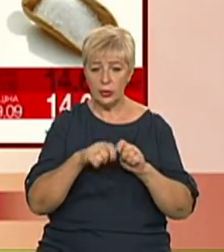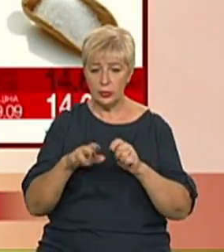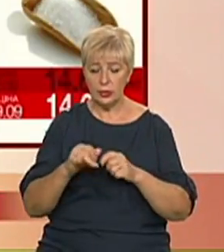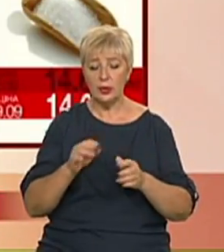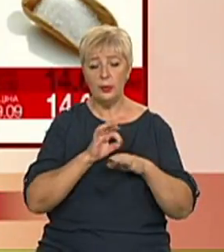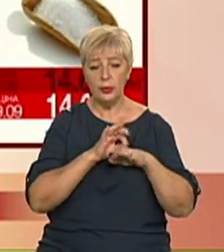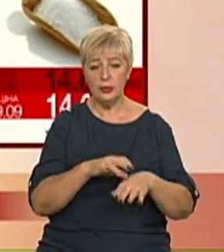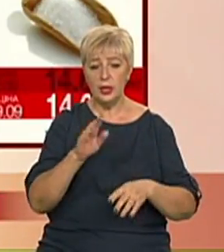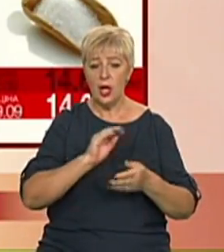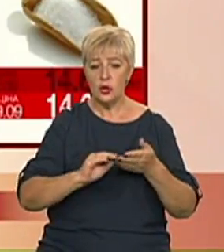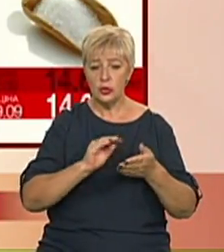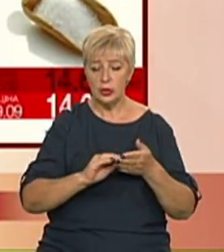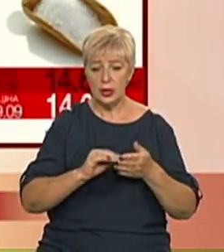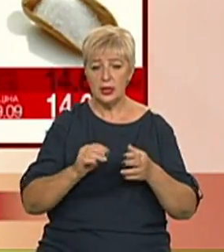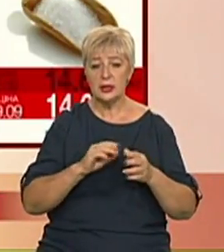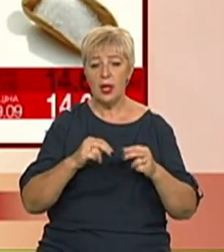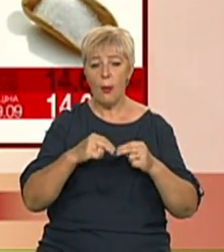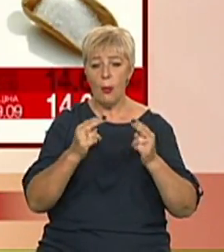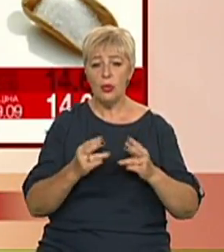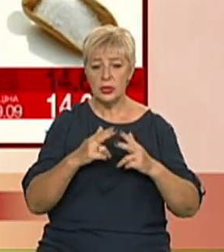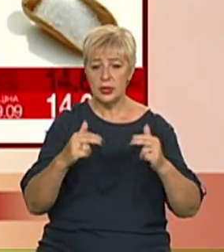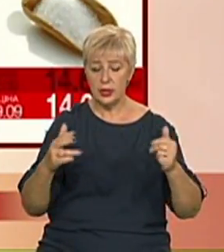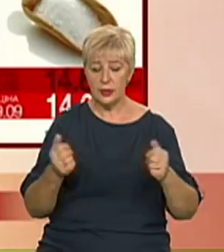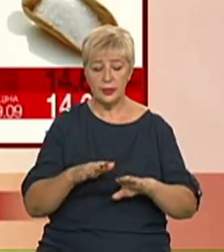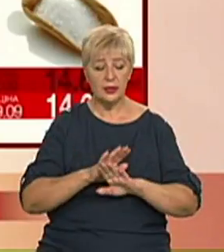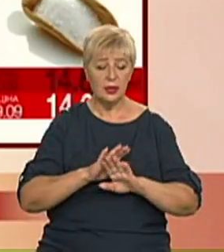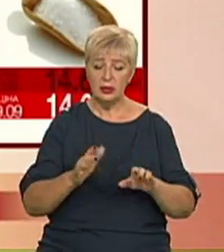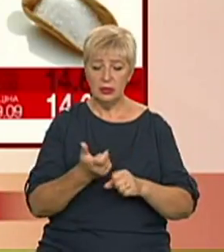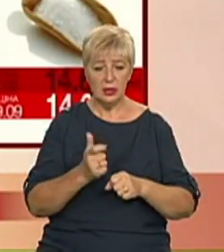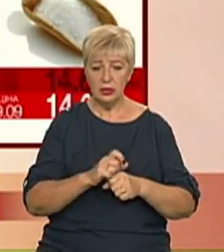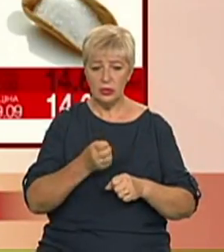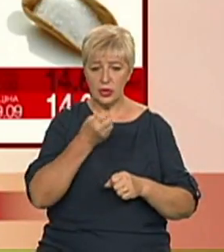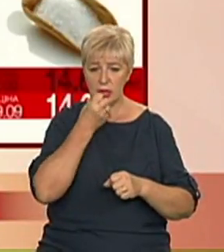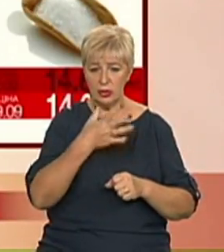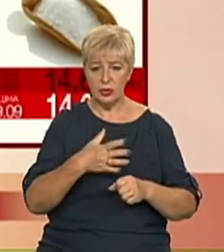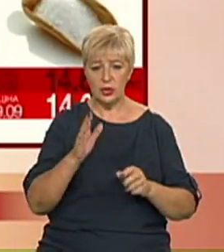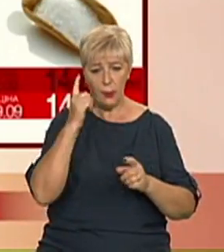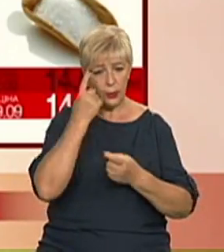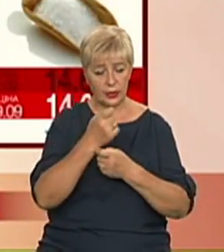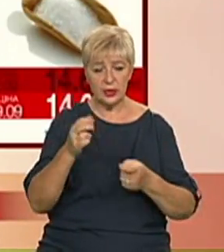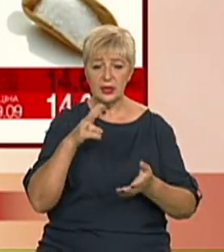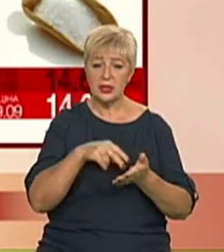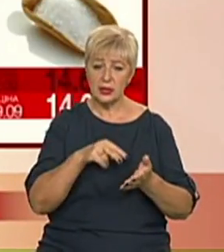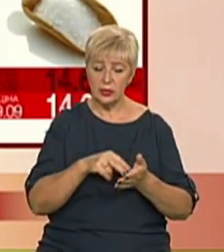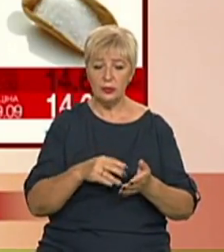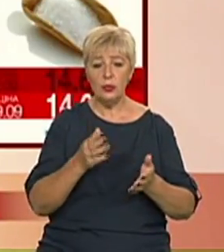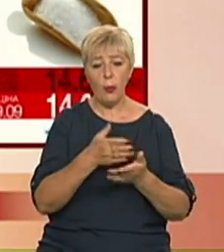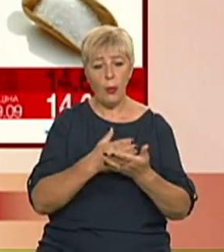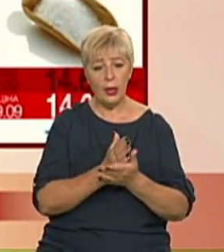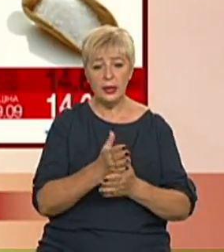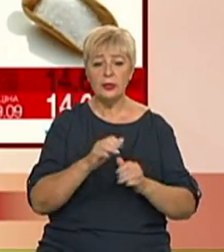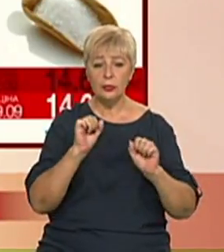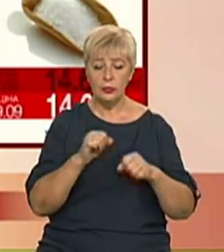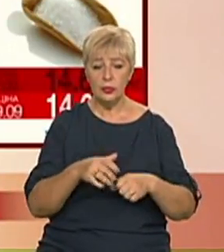журналісти інформагентства «Моздніпр». Експерти дають не надто оптимістичні прогнози. Кажуть, на цінову політику можуть